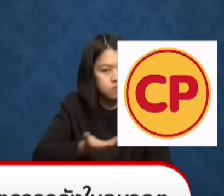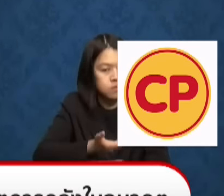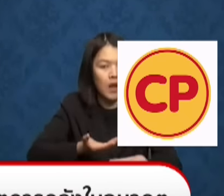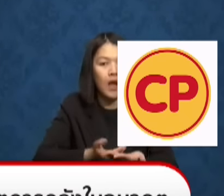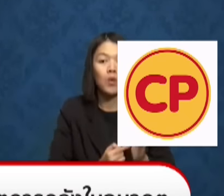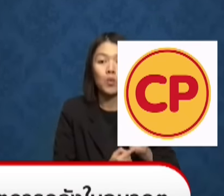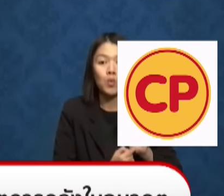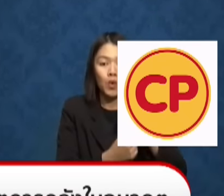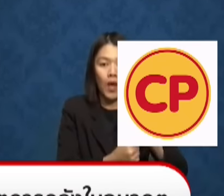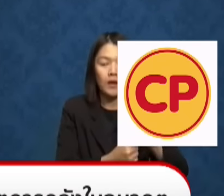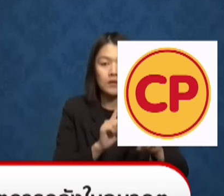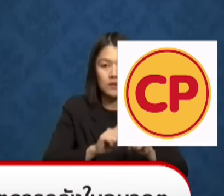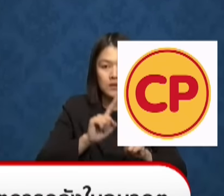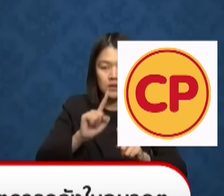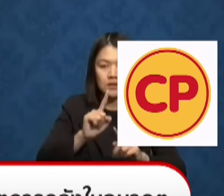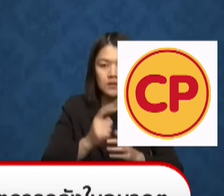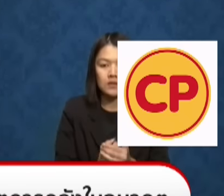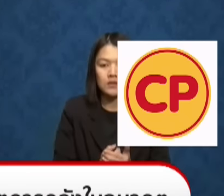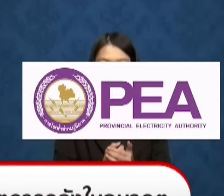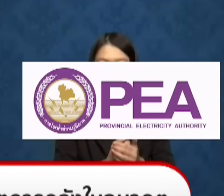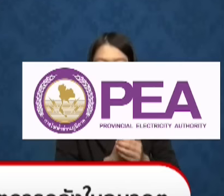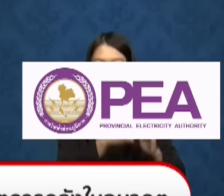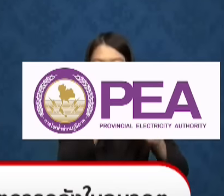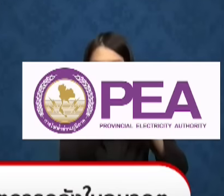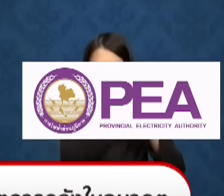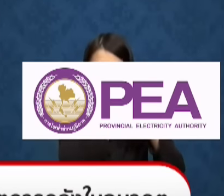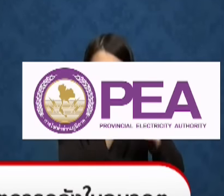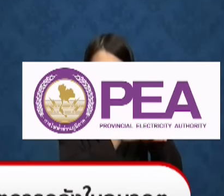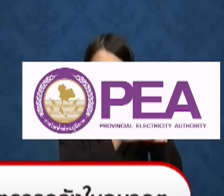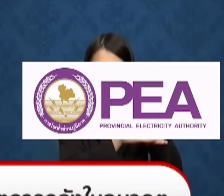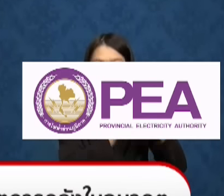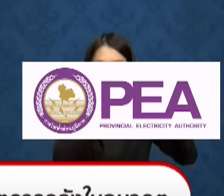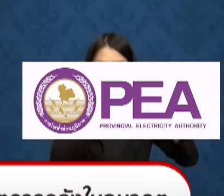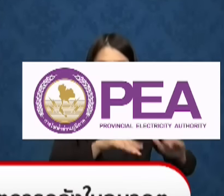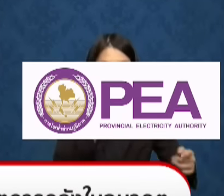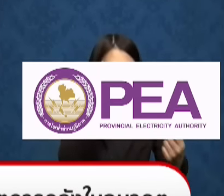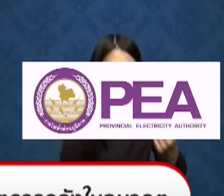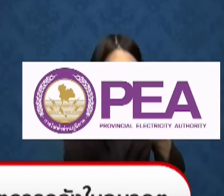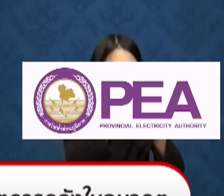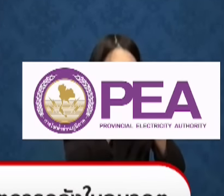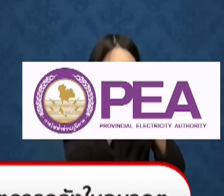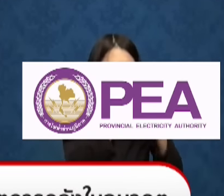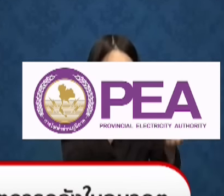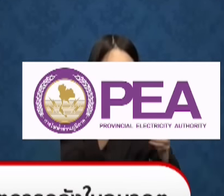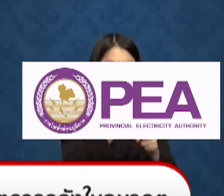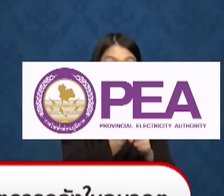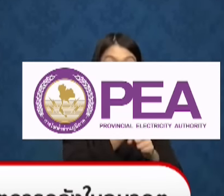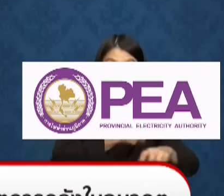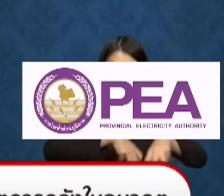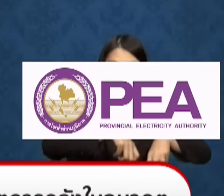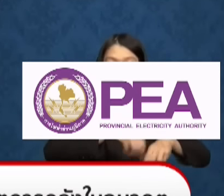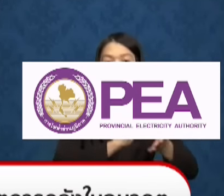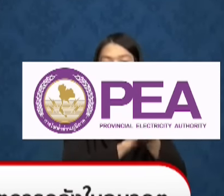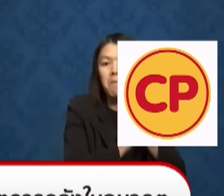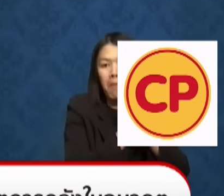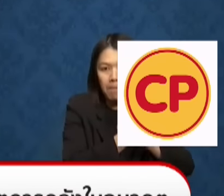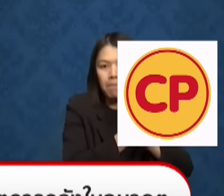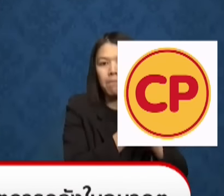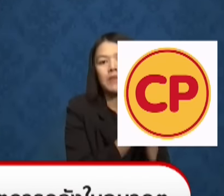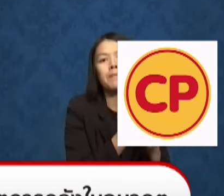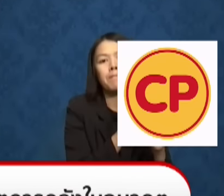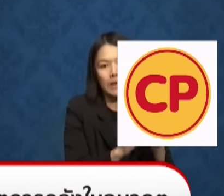าทิเช่น 1. รายการที่สามารถปรับลดเป้าหมายหรือปรับเปลี่ยนวิธีการดำเนินงานเพื่อให้เกิดความ